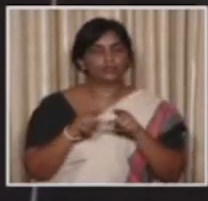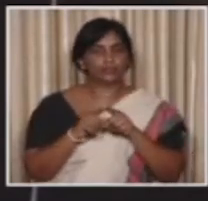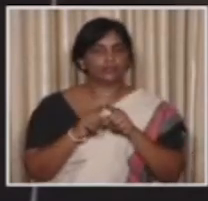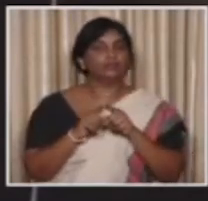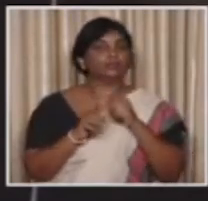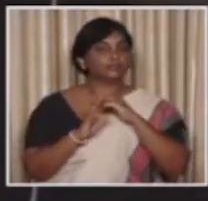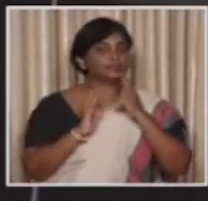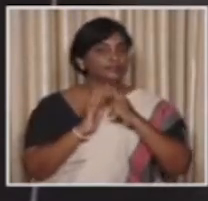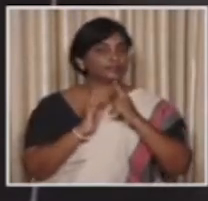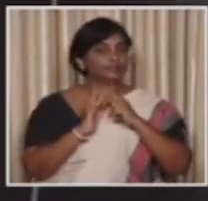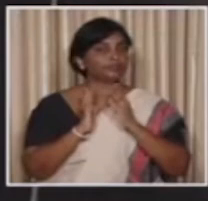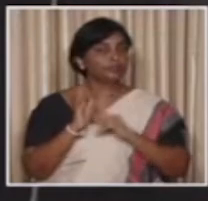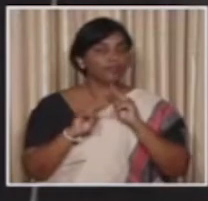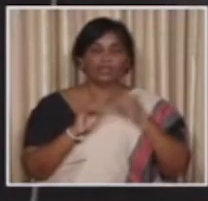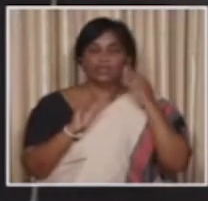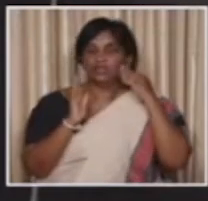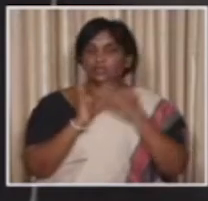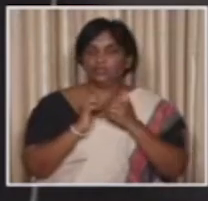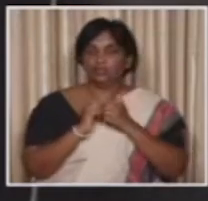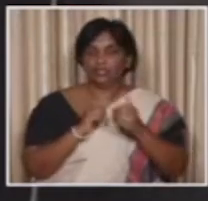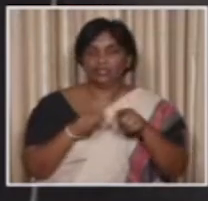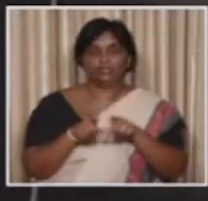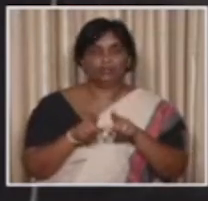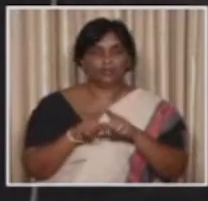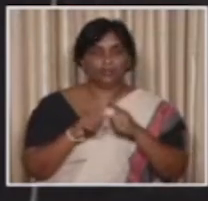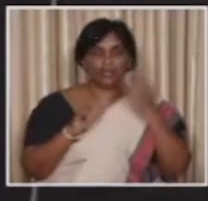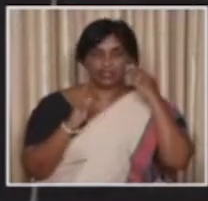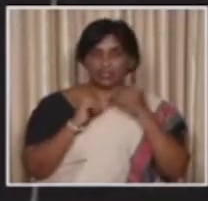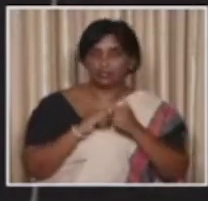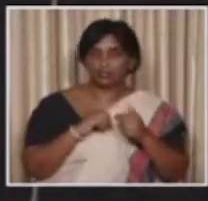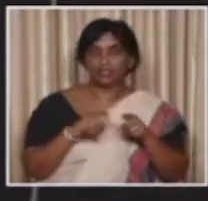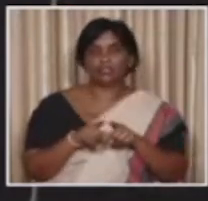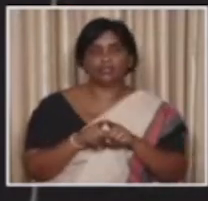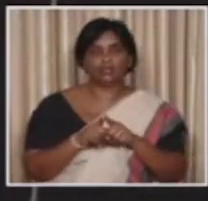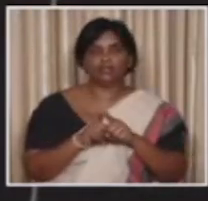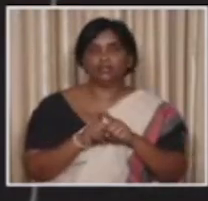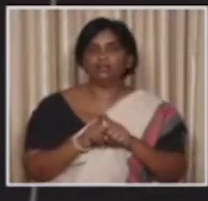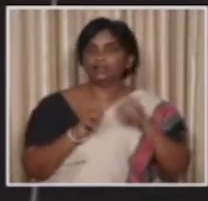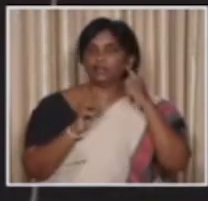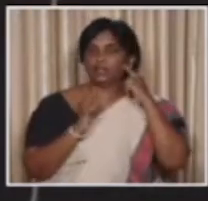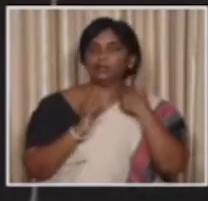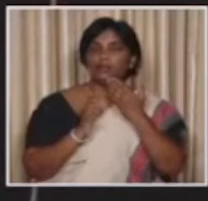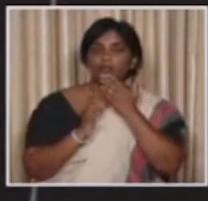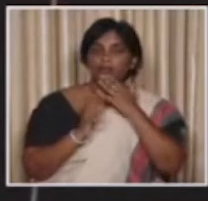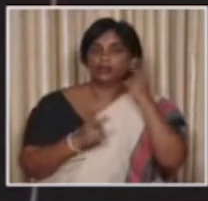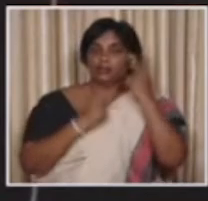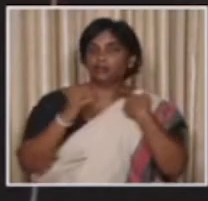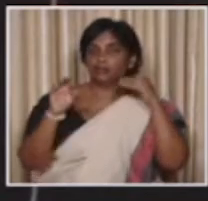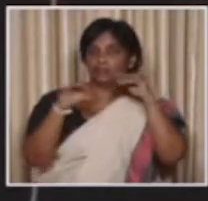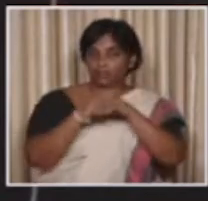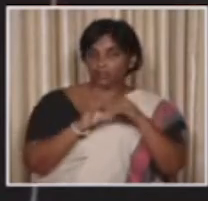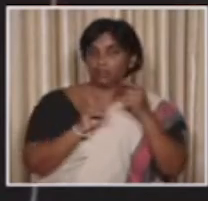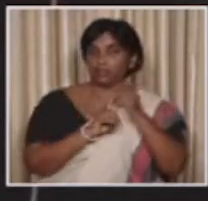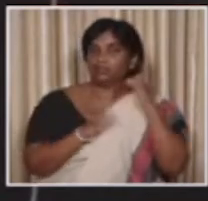වගේම ජාත්‍යන්තර මූල්‍ය අරමුදලත් එක්ක එතුමා කටයුතු කිරීමේදී මම දැක්කා අපි එතුමත් එක්ක ඇමරිකාවට සංචාරය කරන්න ගිය පළව